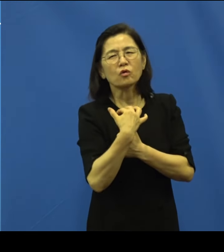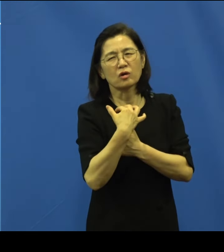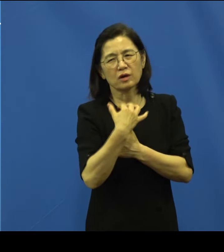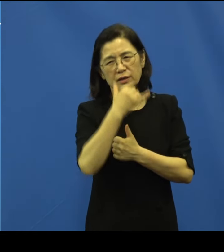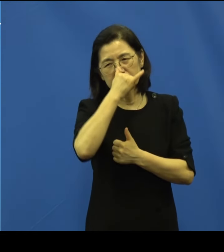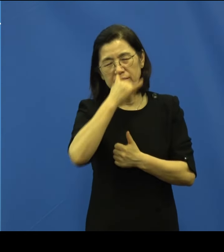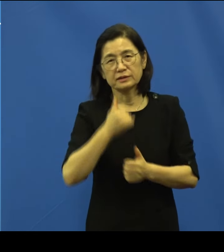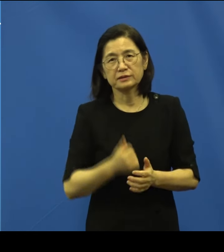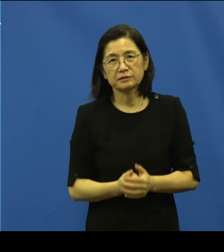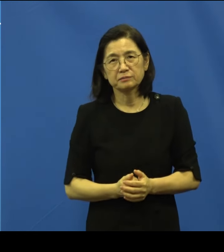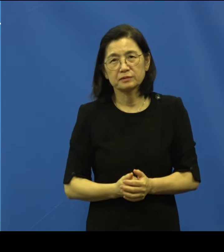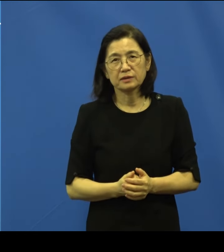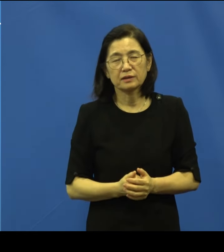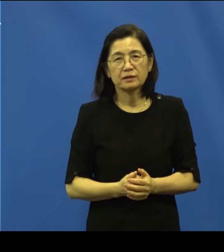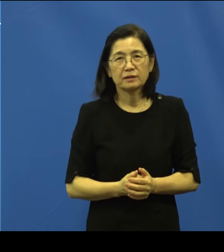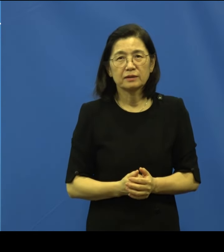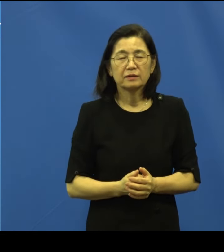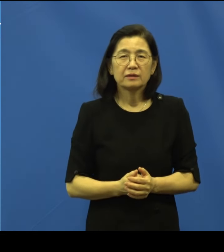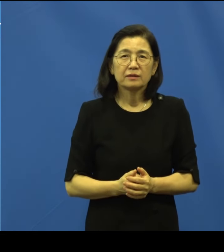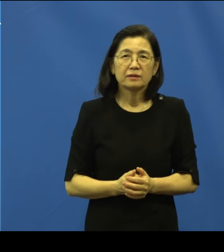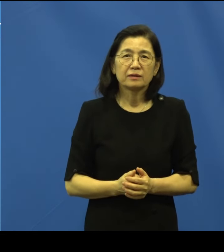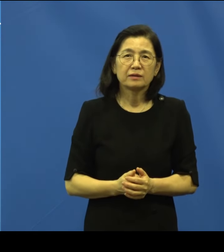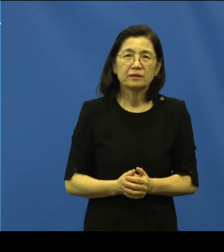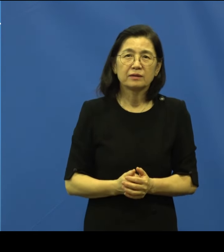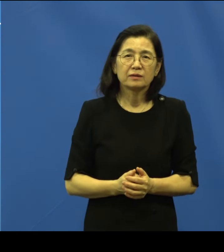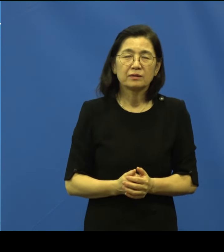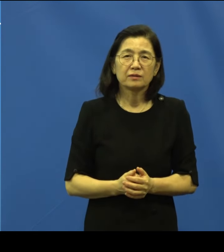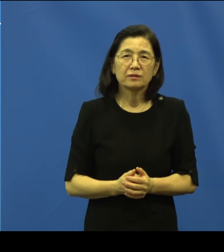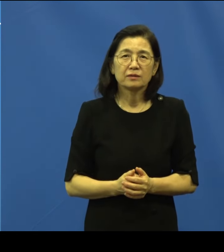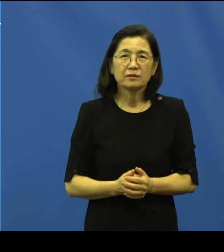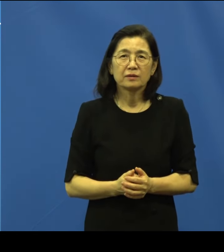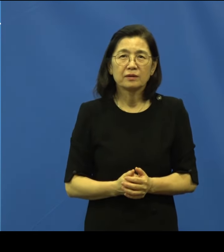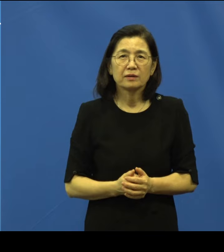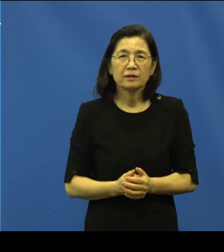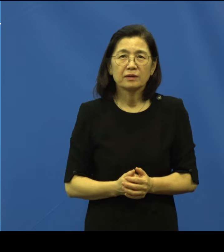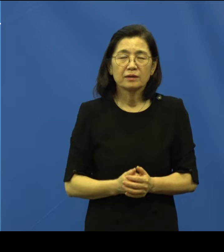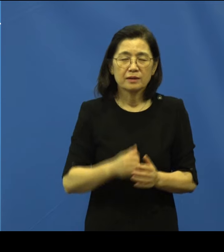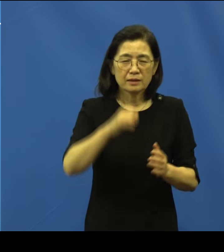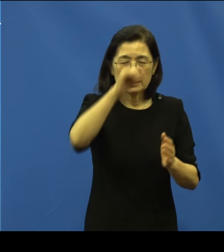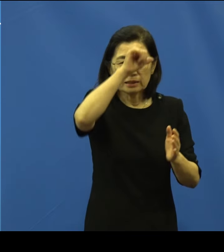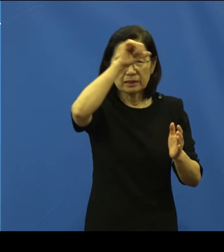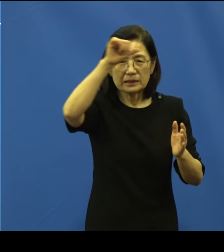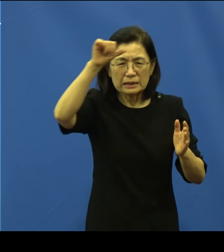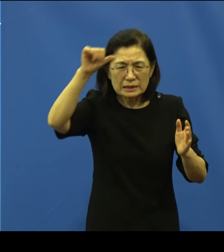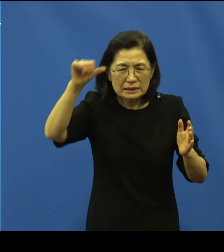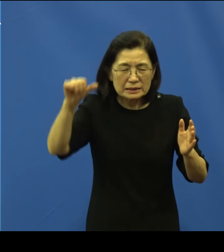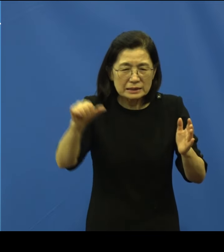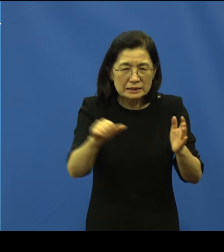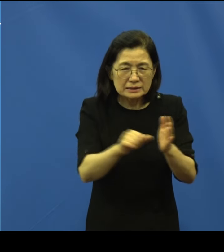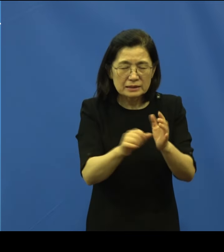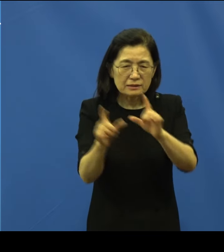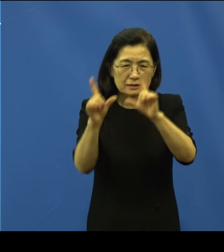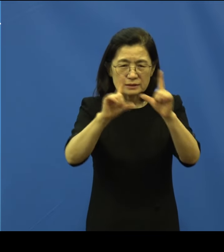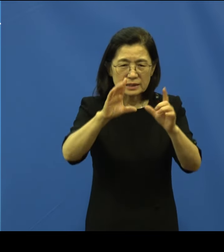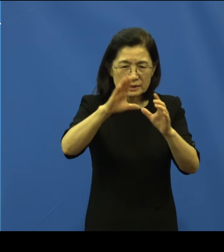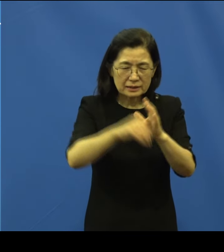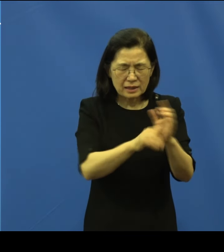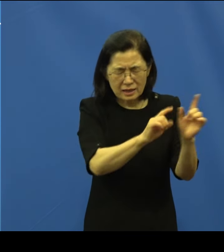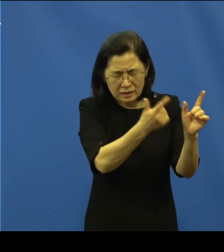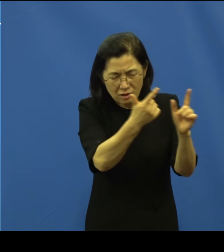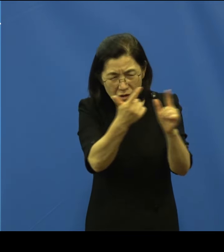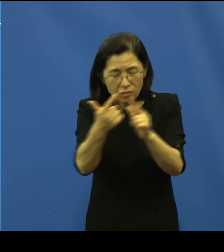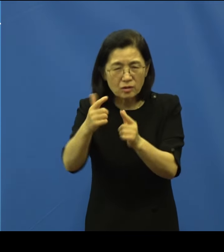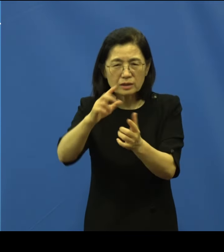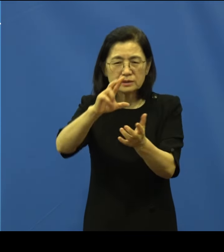때로는 우리를 둘러싼 여러 가지 복잡하고 까다로운 상황들이 우리를 당황하게 하고, 인생에 가는 길이 얼마나 복병이 많습니까?